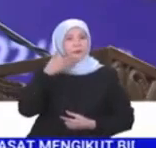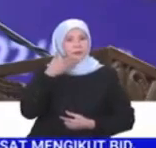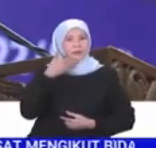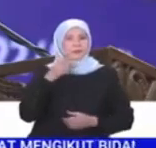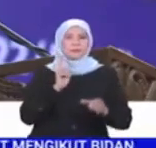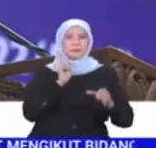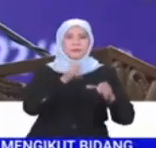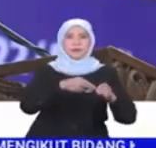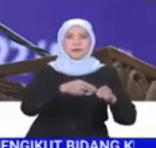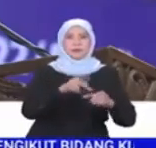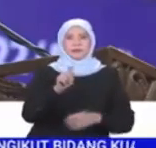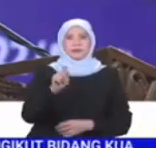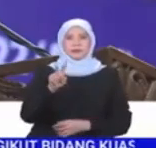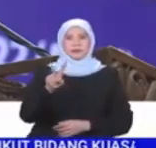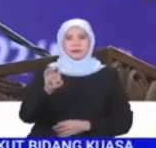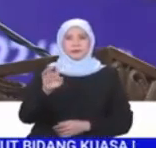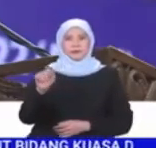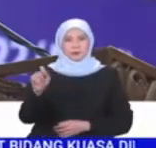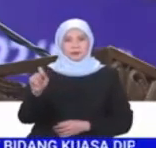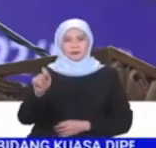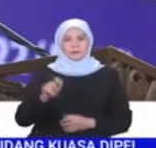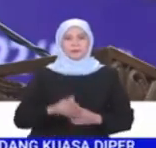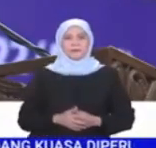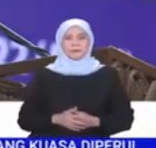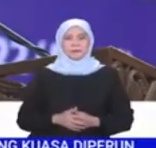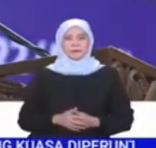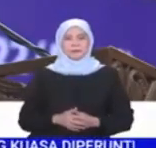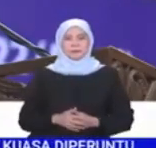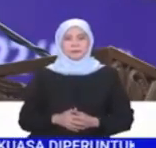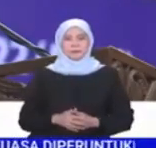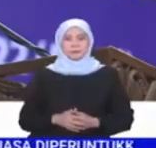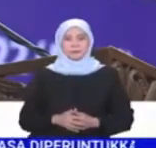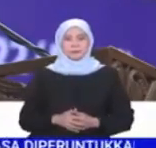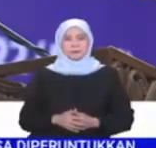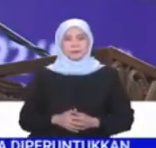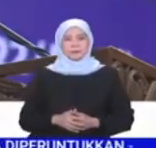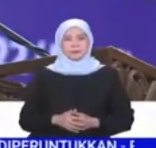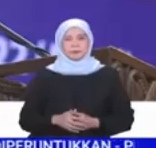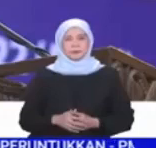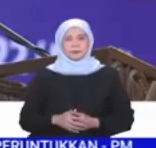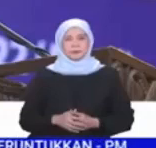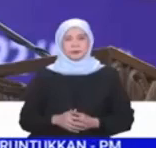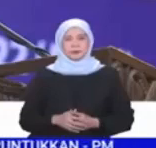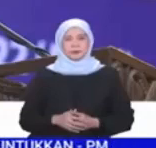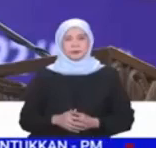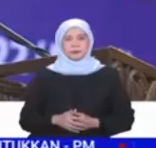menceburi bidang TVET. Dan saya